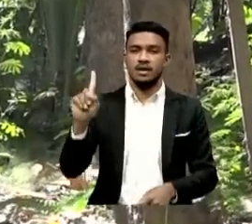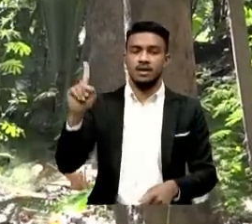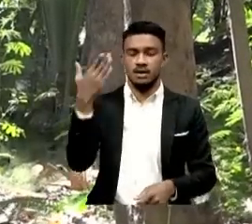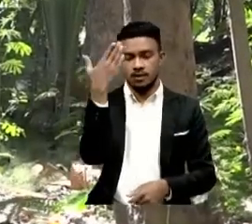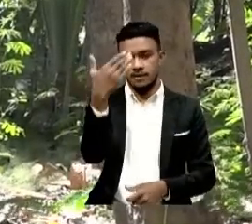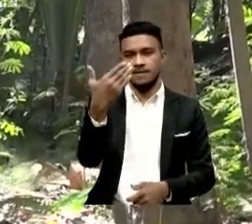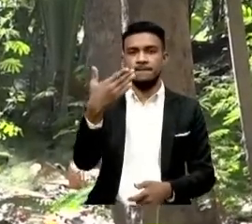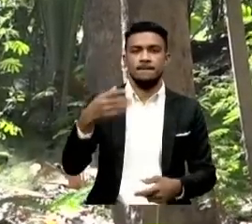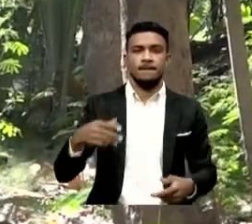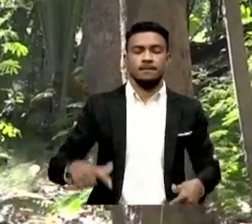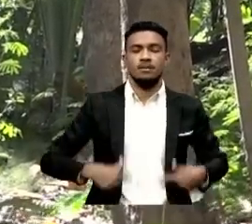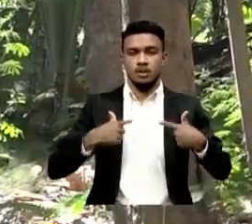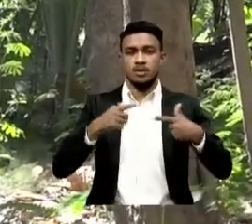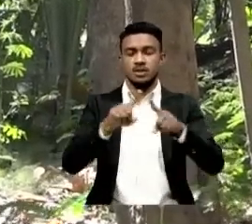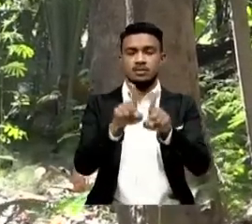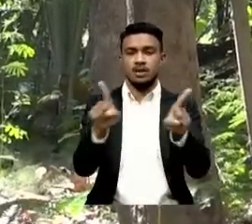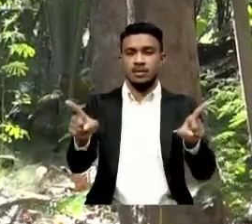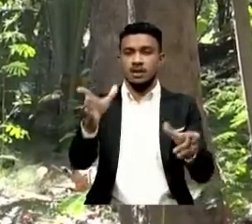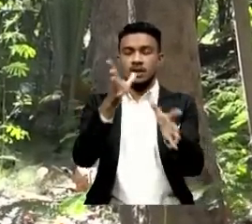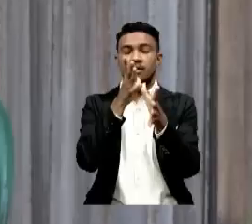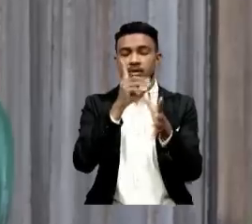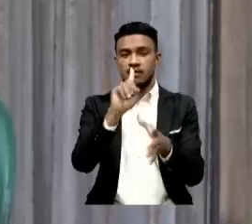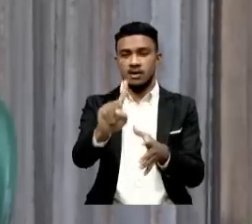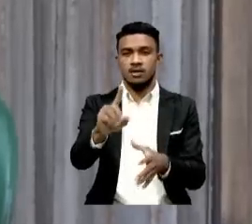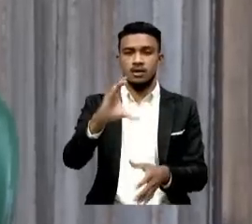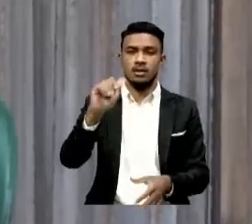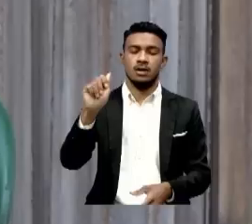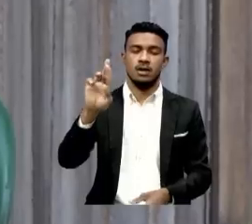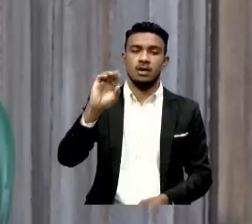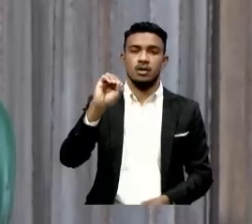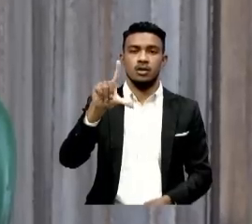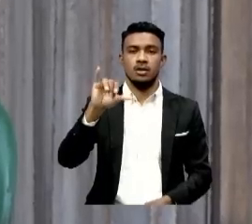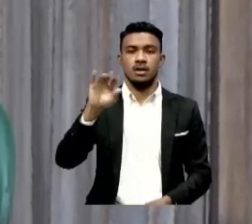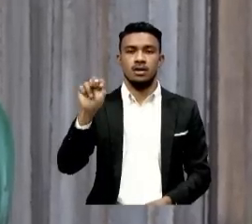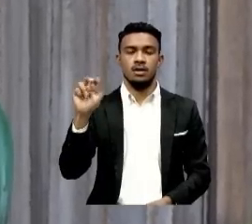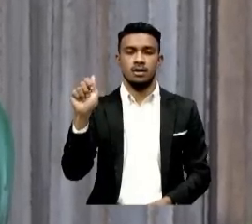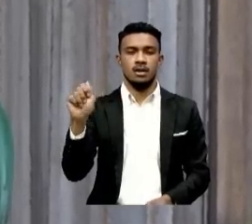vida. Maibe ida ne abo feto Carolina Ramos labele senti.